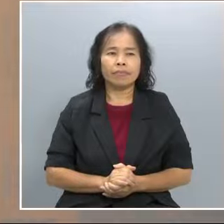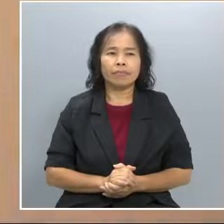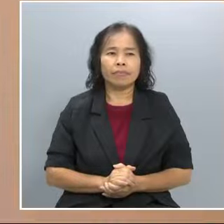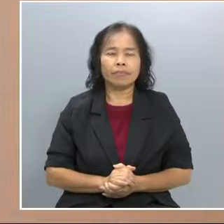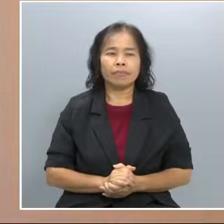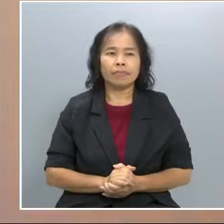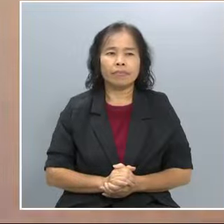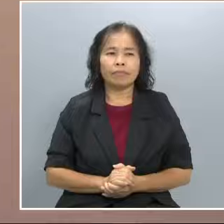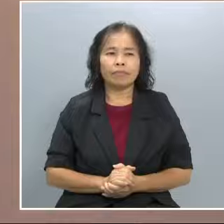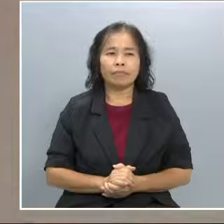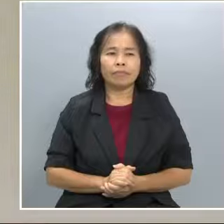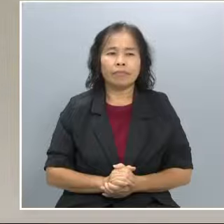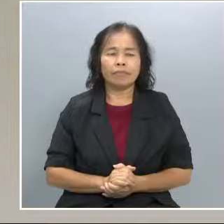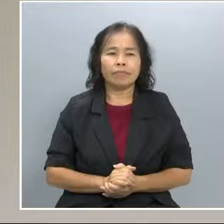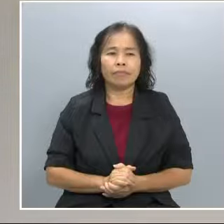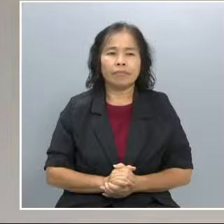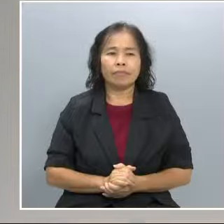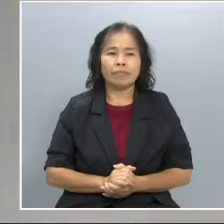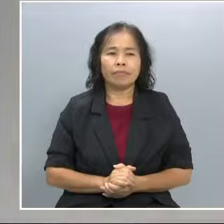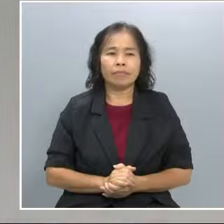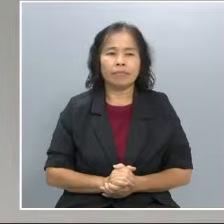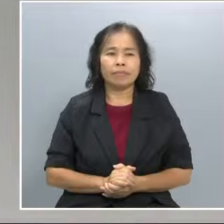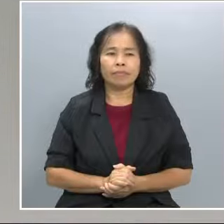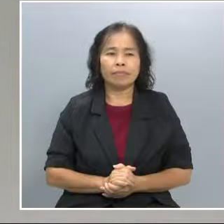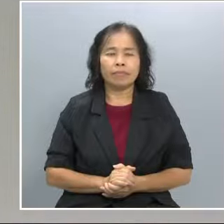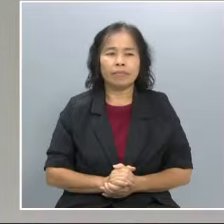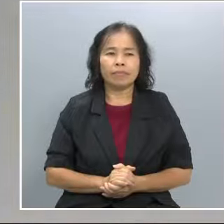คนขับผู้หญิงด้วยน่ารักอ่ะ